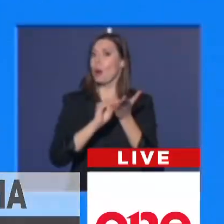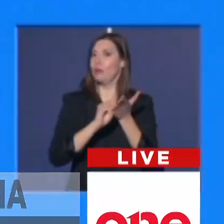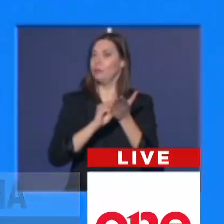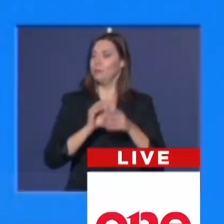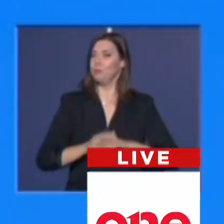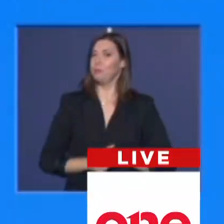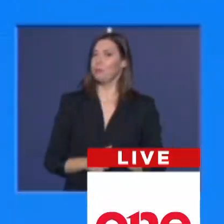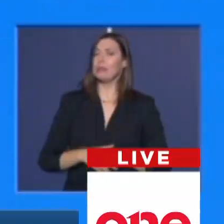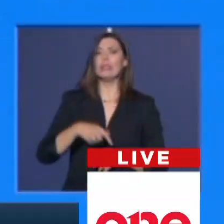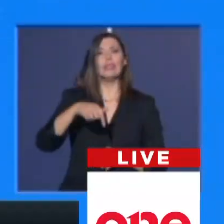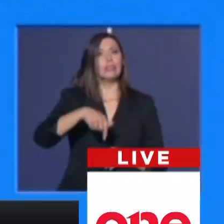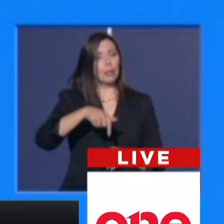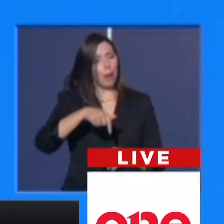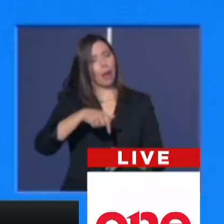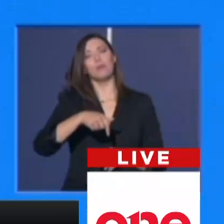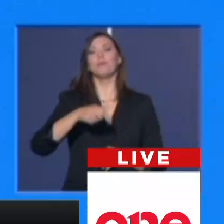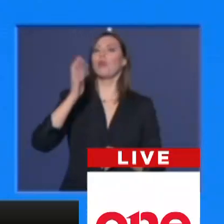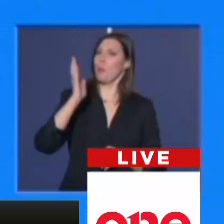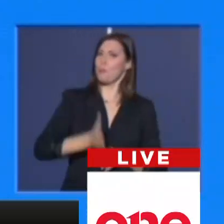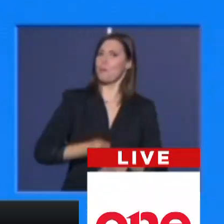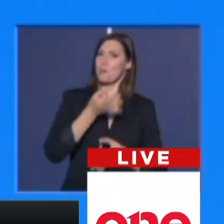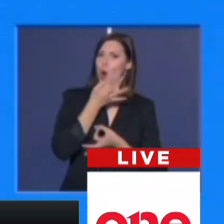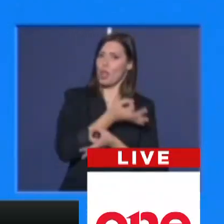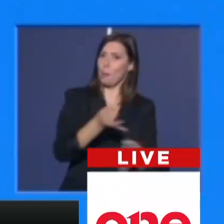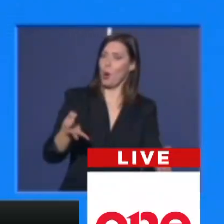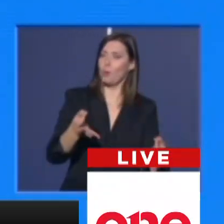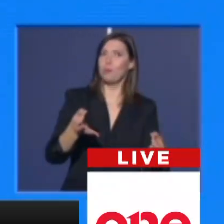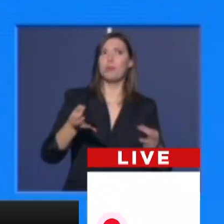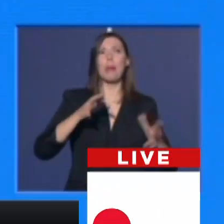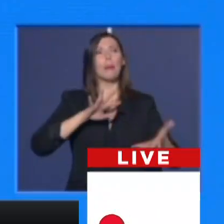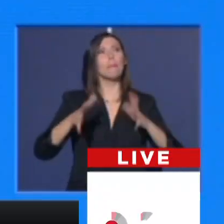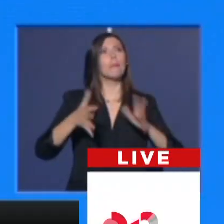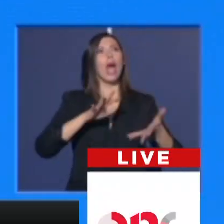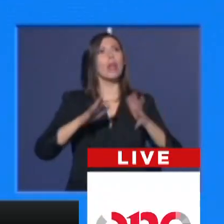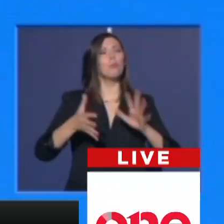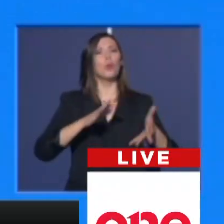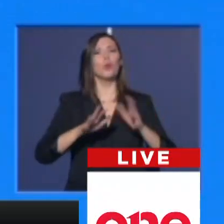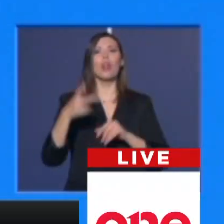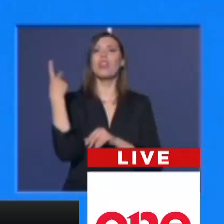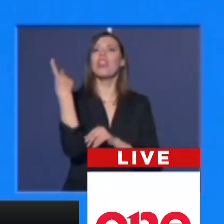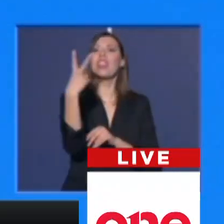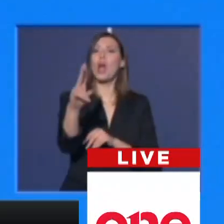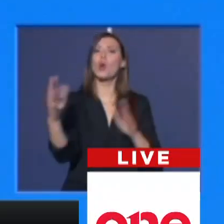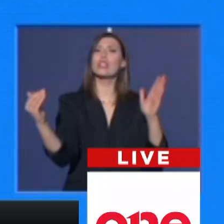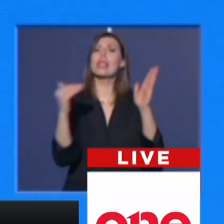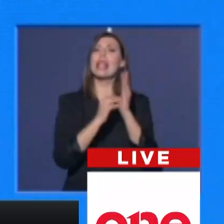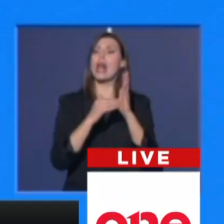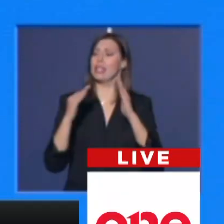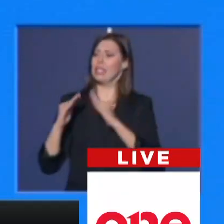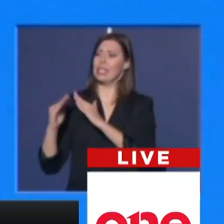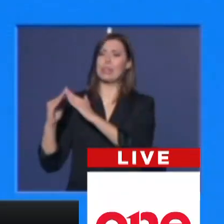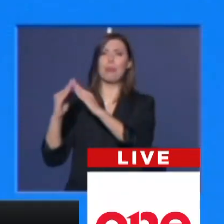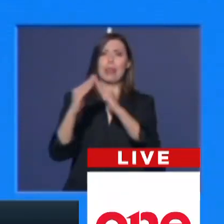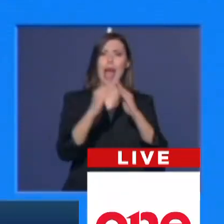μπορώ να σας πω ότι περίπου σχεδόν 200.000 νοικοκυριά των πιο